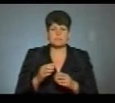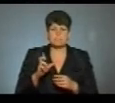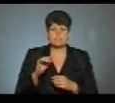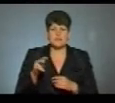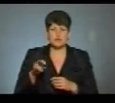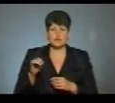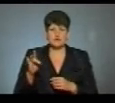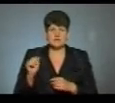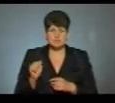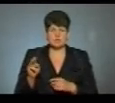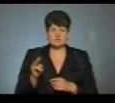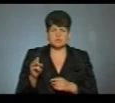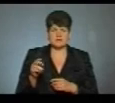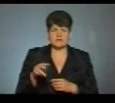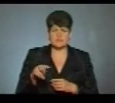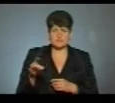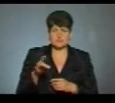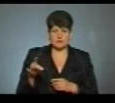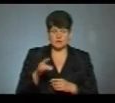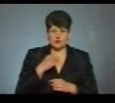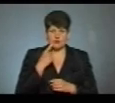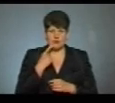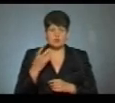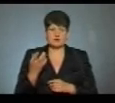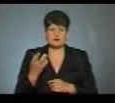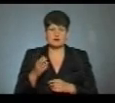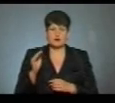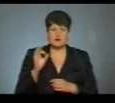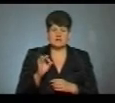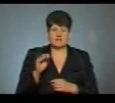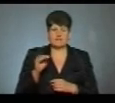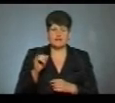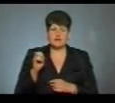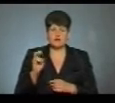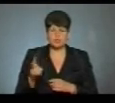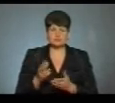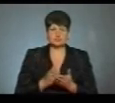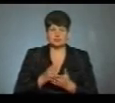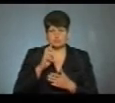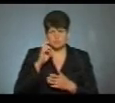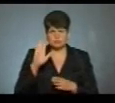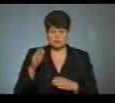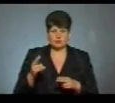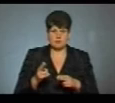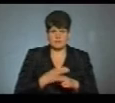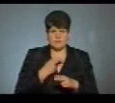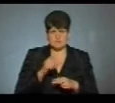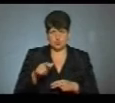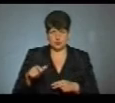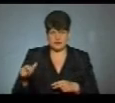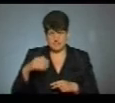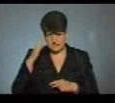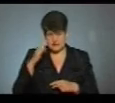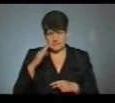та Шушків Ціленовецького району, за словами настоятеля Олексія Філюка, богослужіння на Великдень будуть без парафіян. Отець